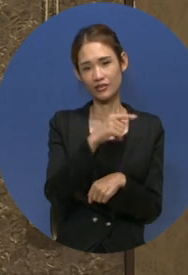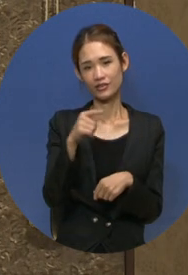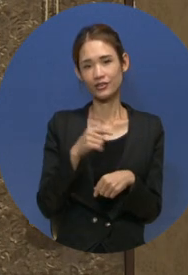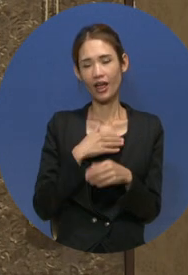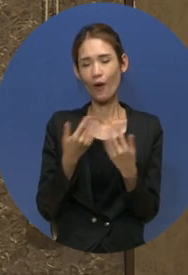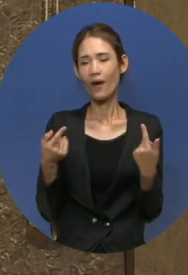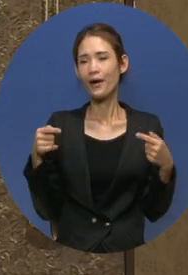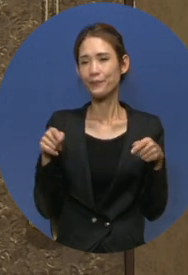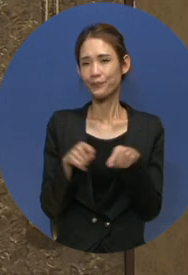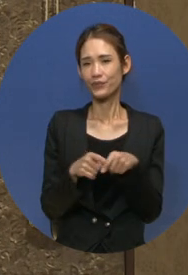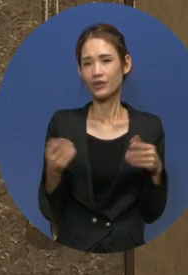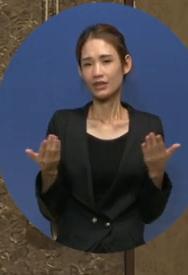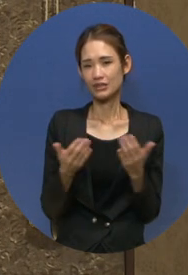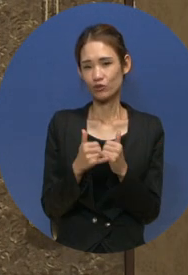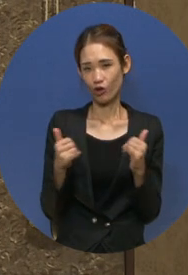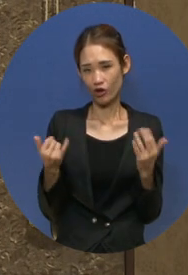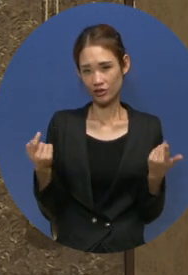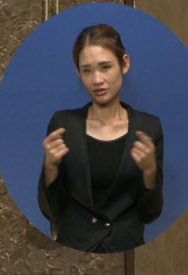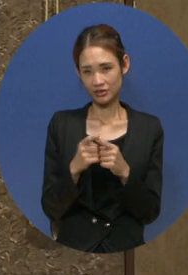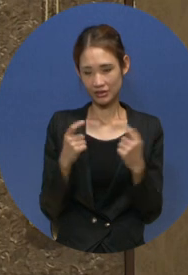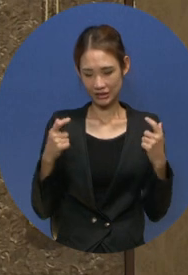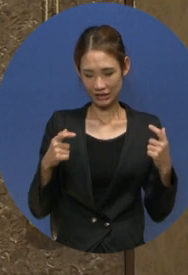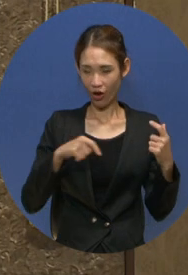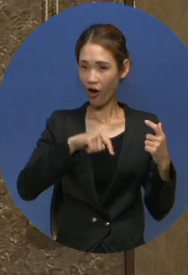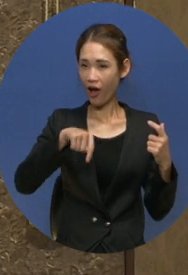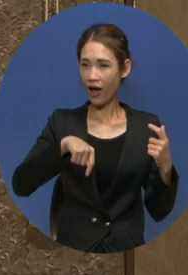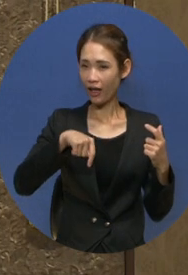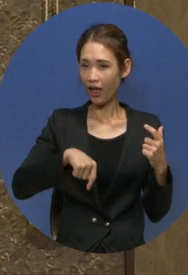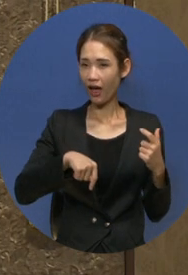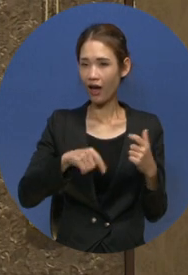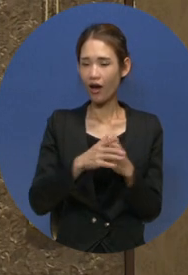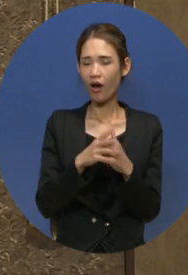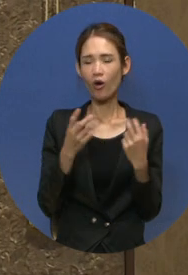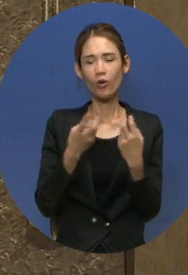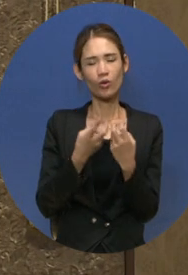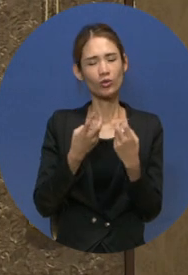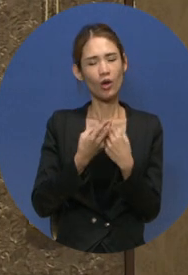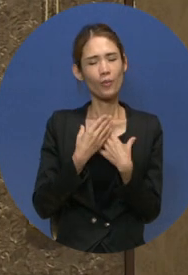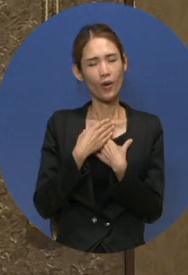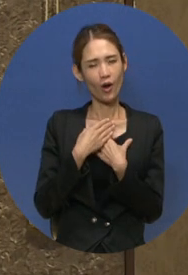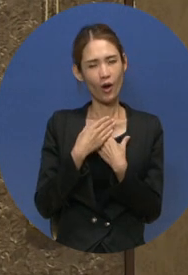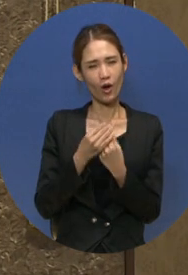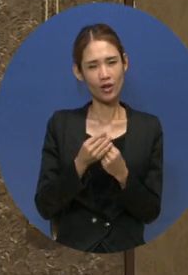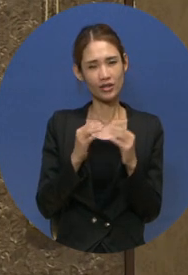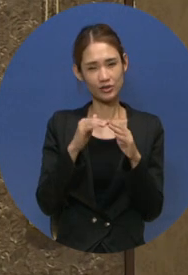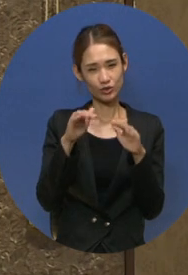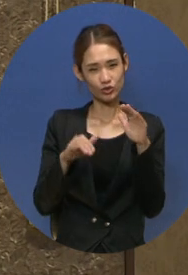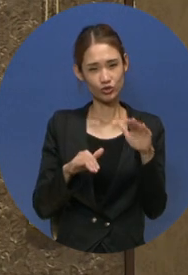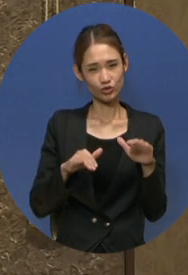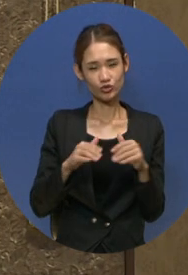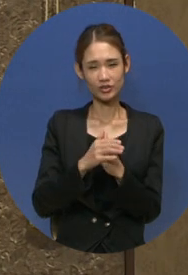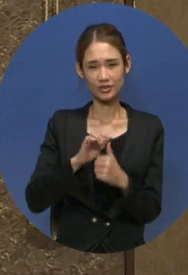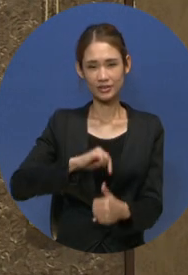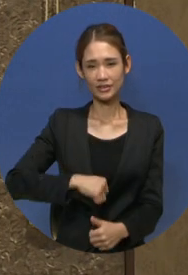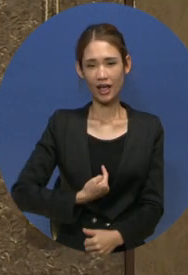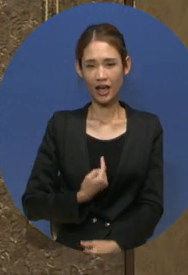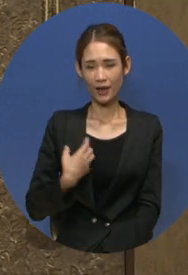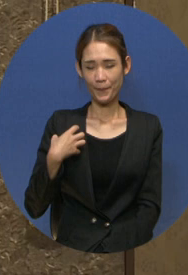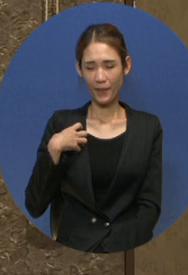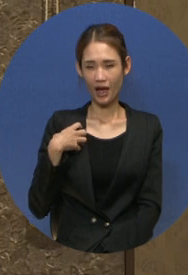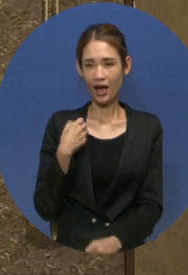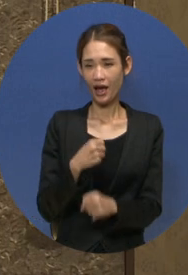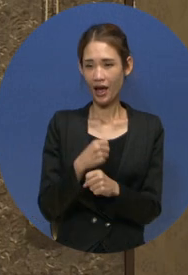나와 함께 우리 직원들과 함께 이 지역 안에서 어떻게 편안하게 이웃으로 자기 자리를